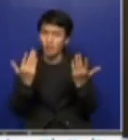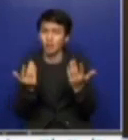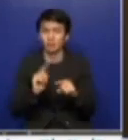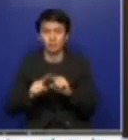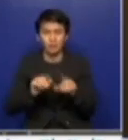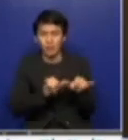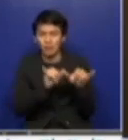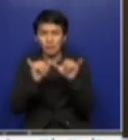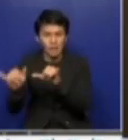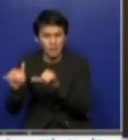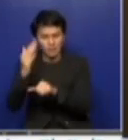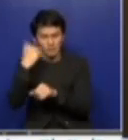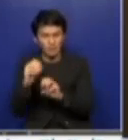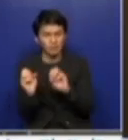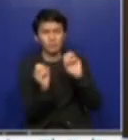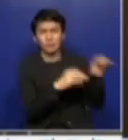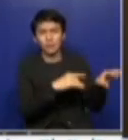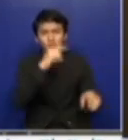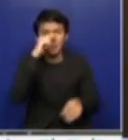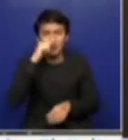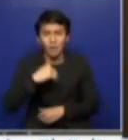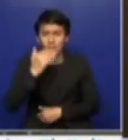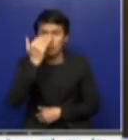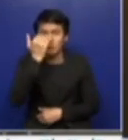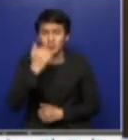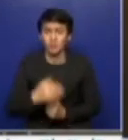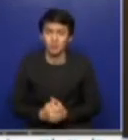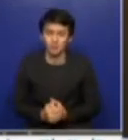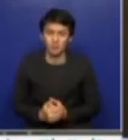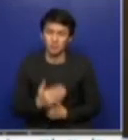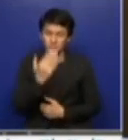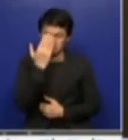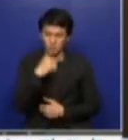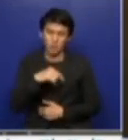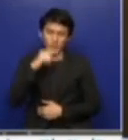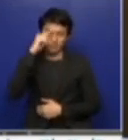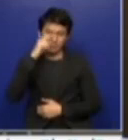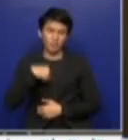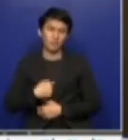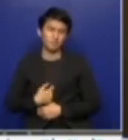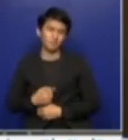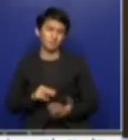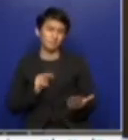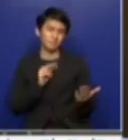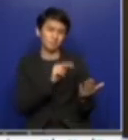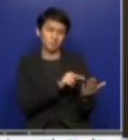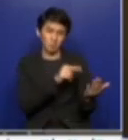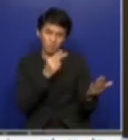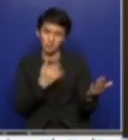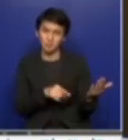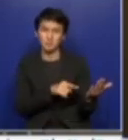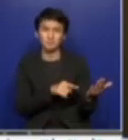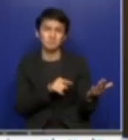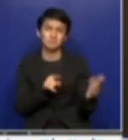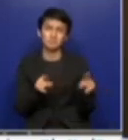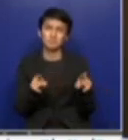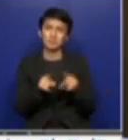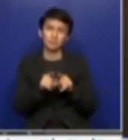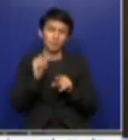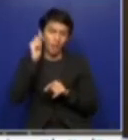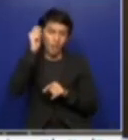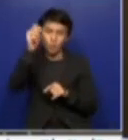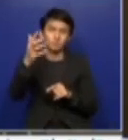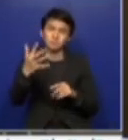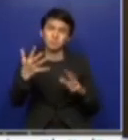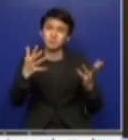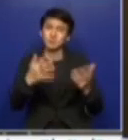ศไทยเพราะเขาเห็นว่าประเทศไทยณปัจจุบันมองไม่เห็นอนาคต